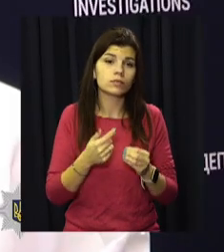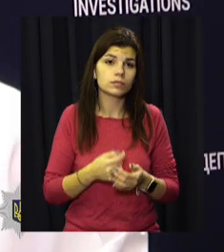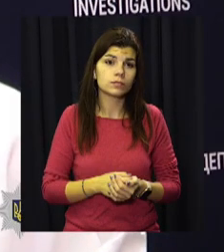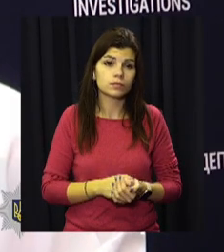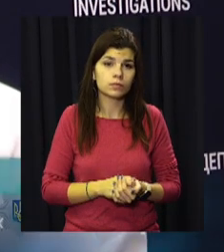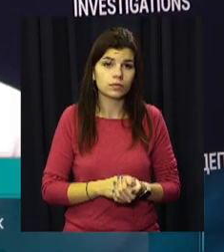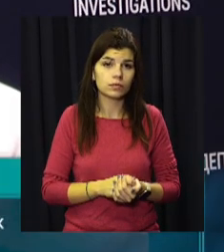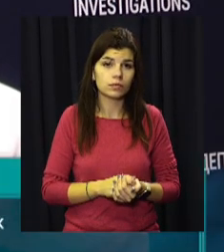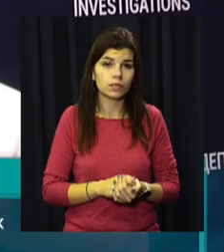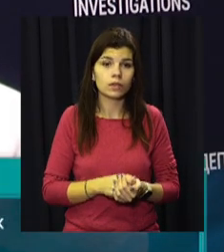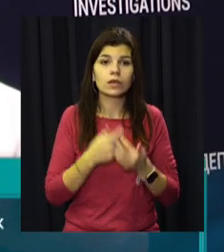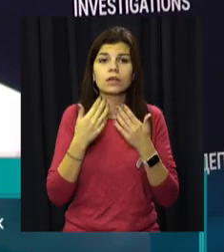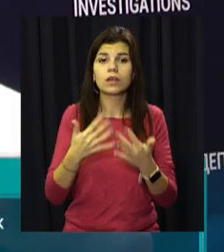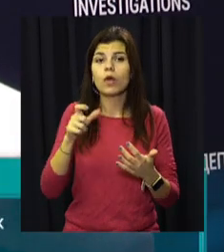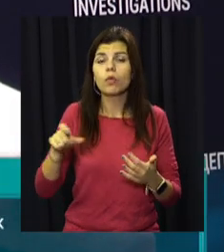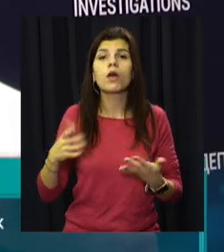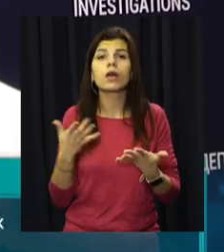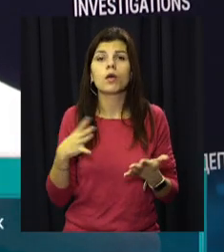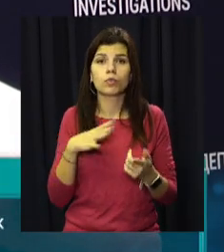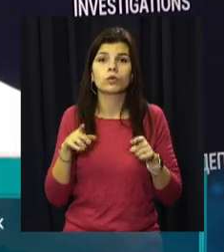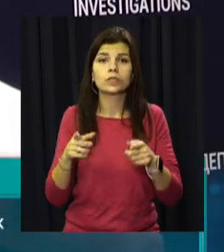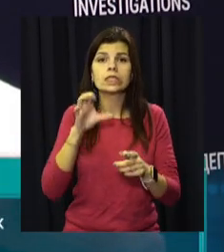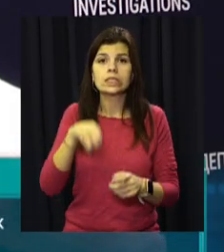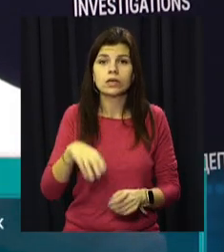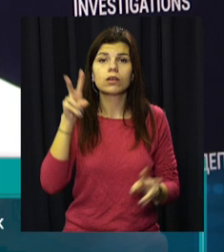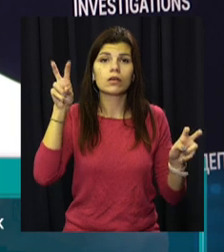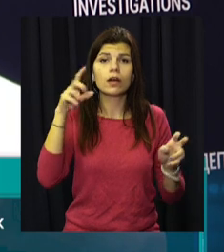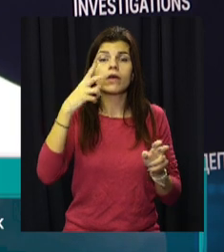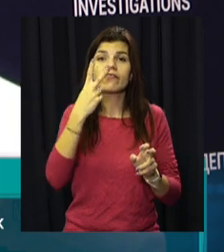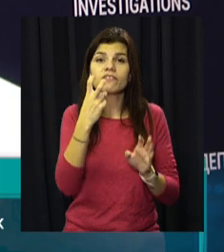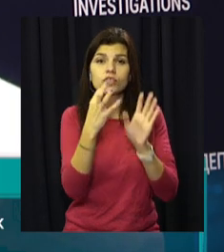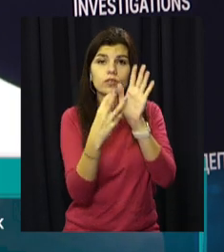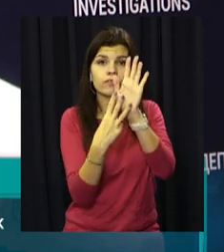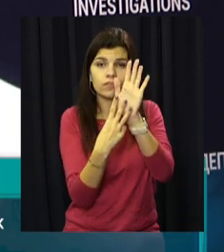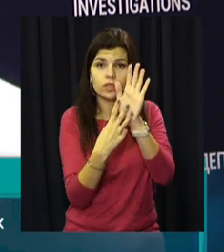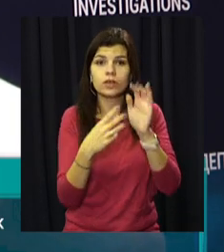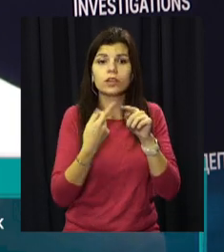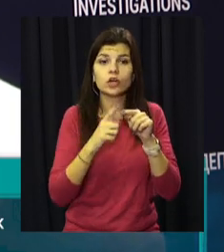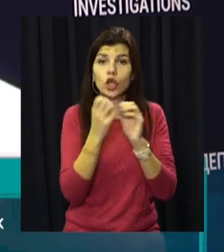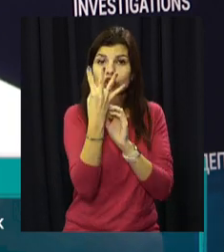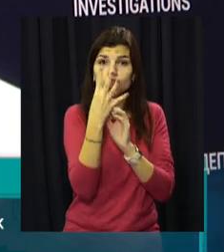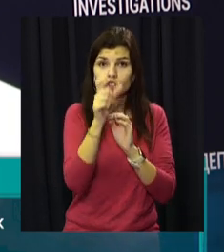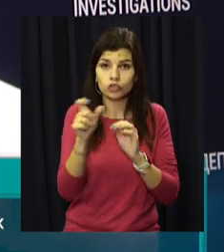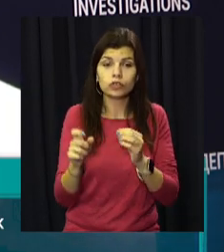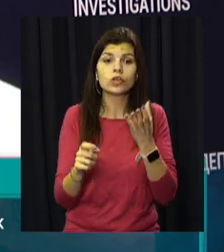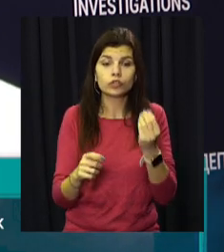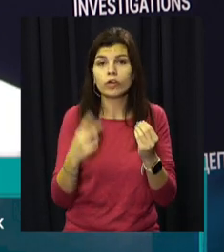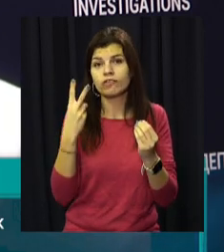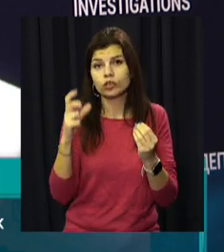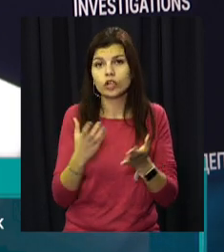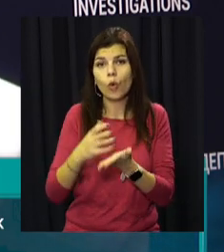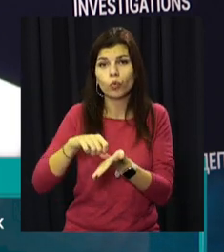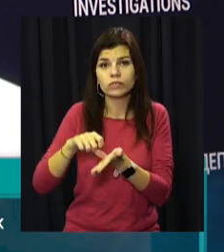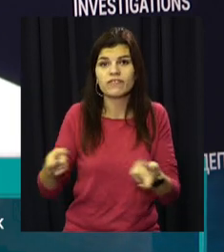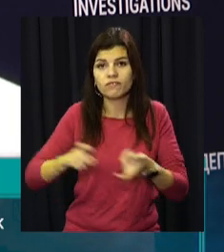Крім осіб, яких було затримано у порядку статті 208, це 14 осіб, та ще двом її учасникам, слідчі